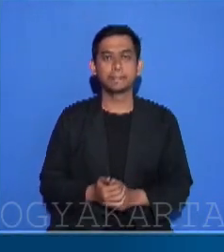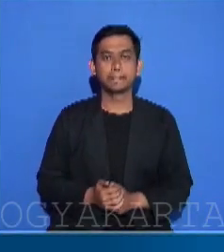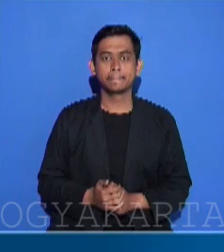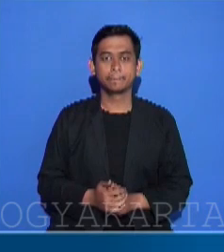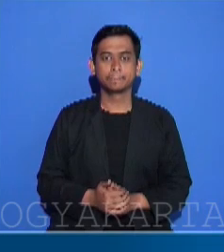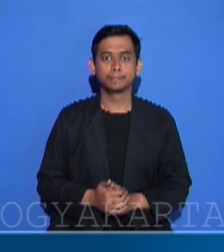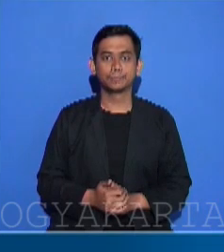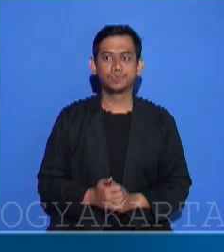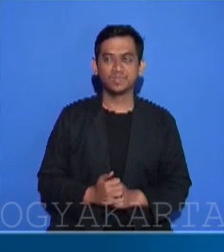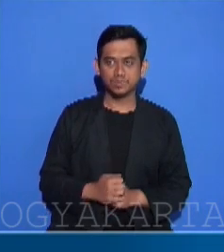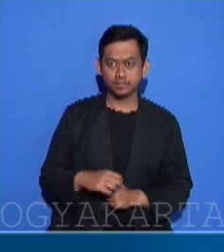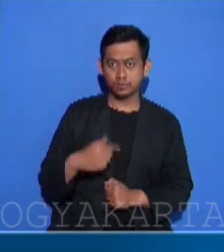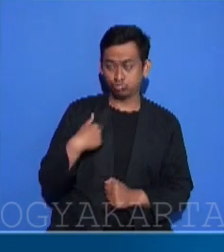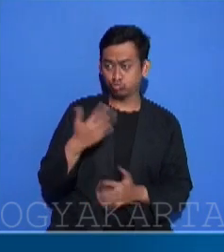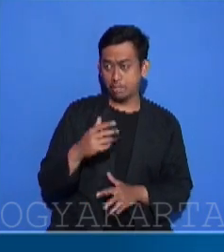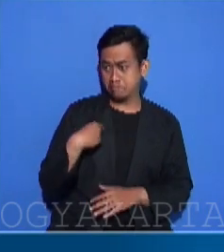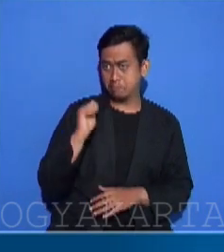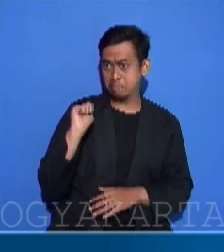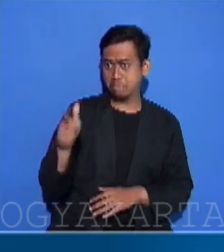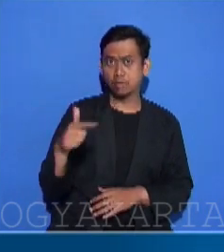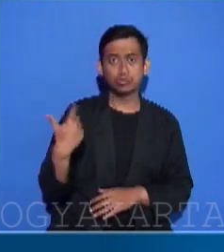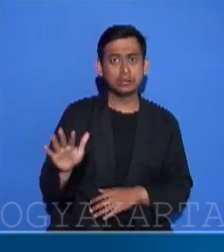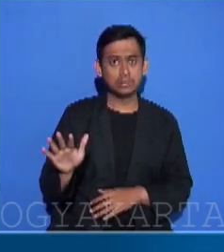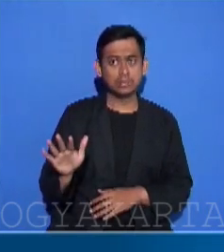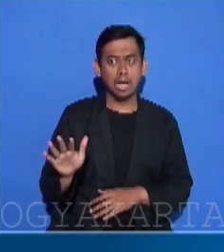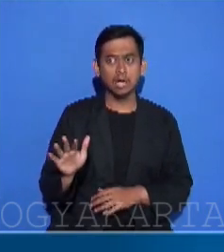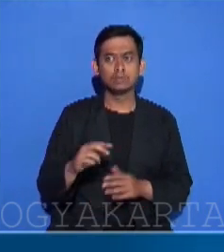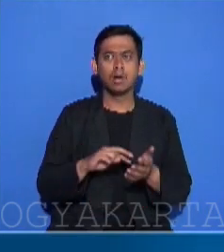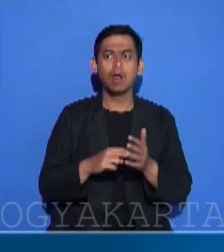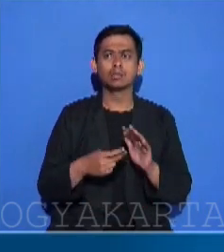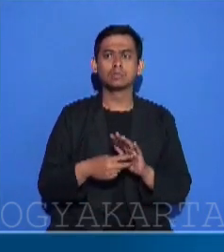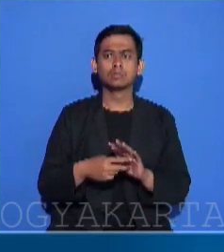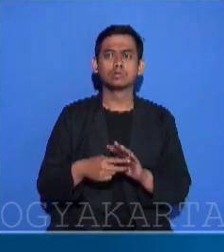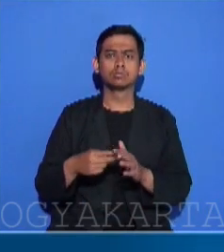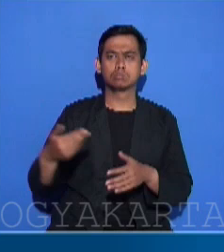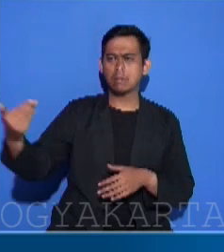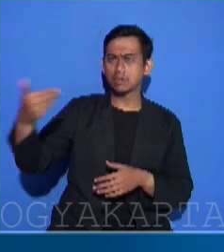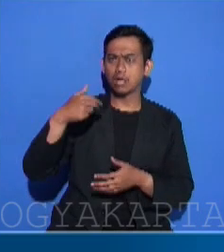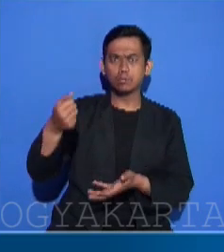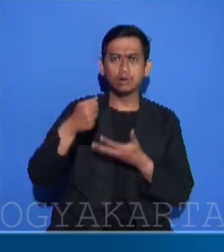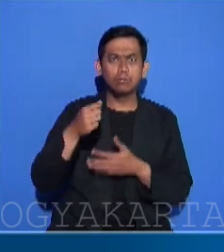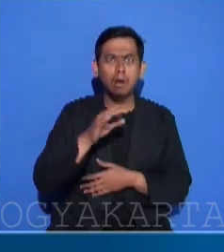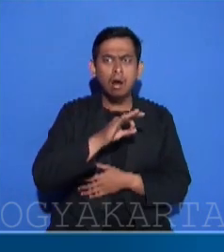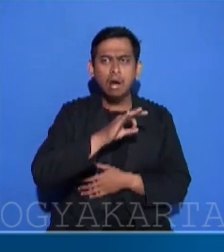Kalau saya beli sesuatu, saya bayar, pasti barang itu datang ke saya. Tapi ini enggak.